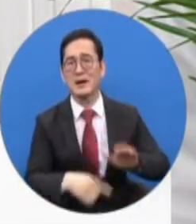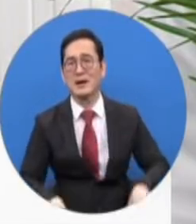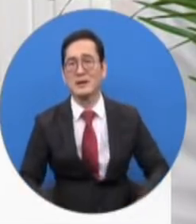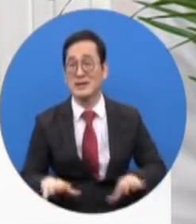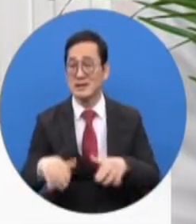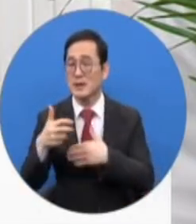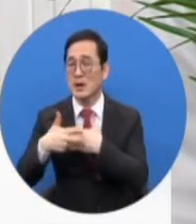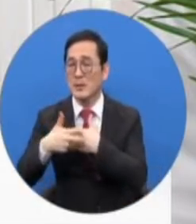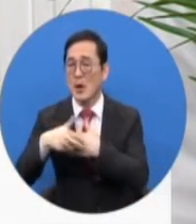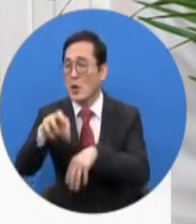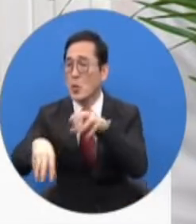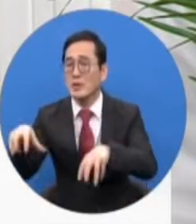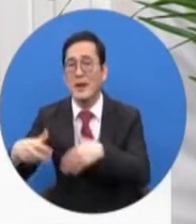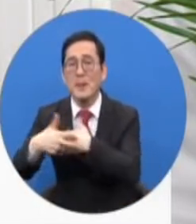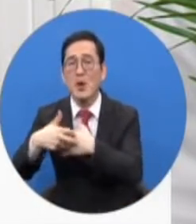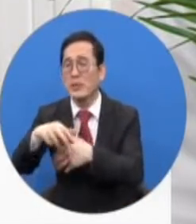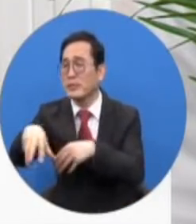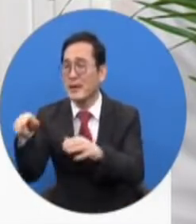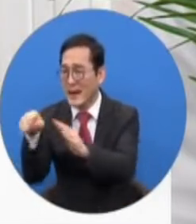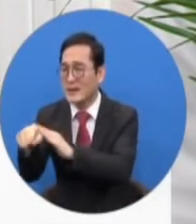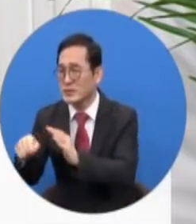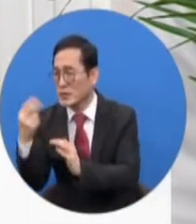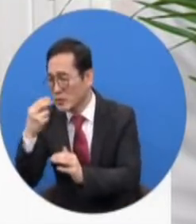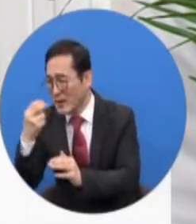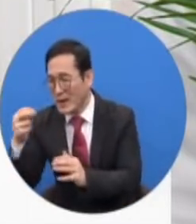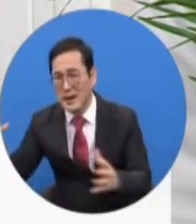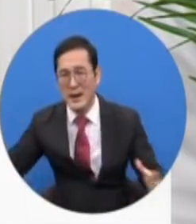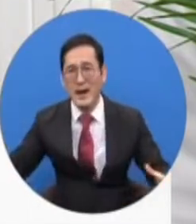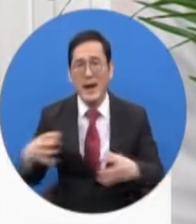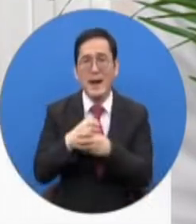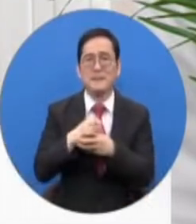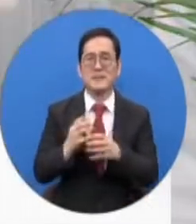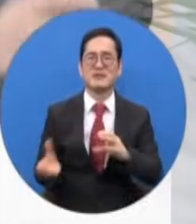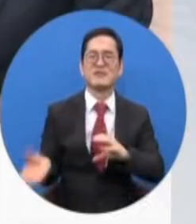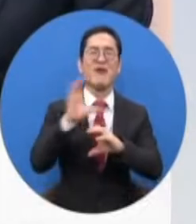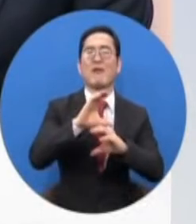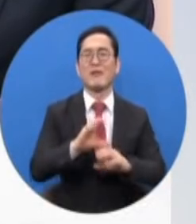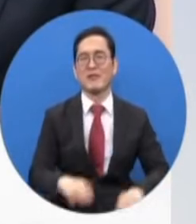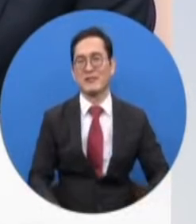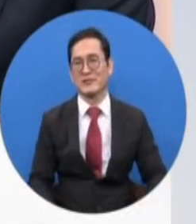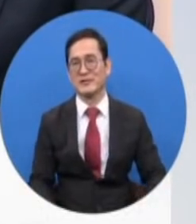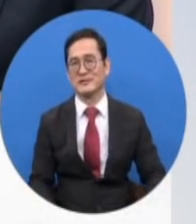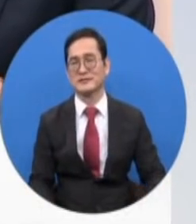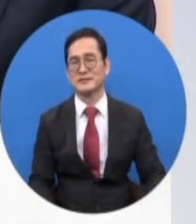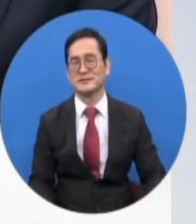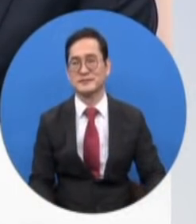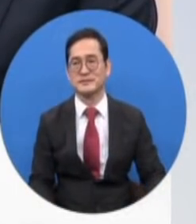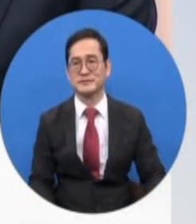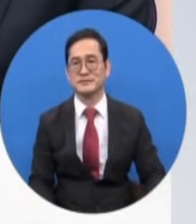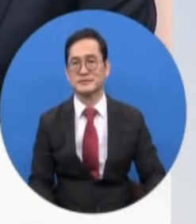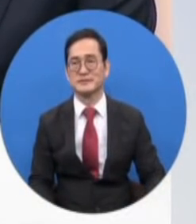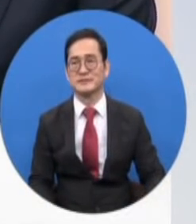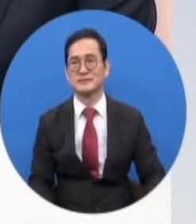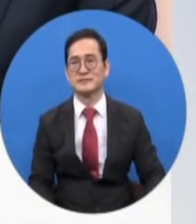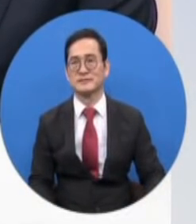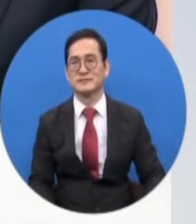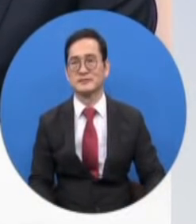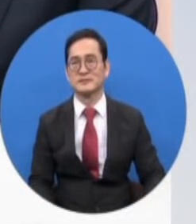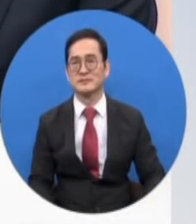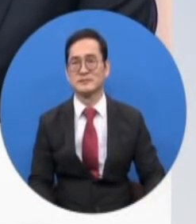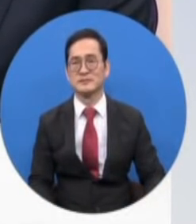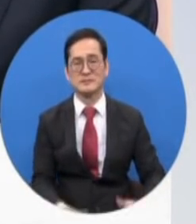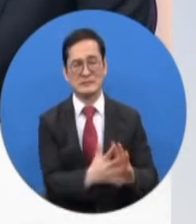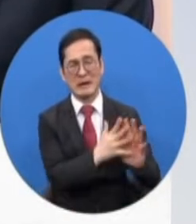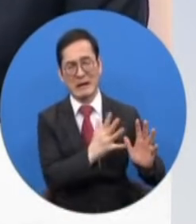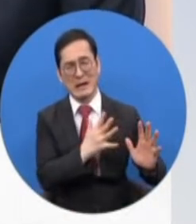그것까지는 이제 확진자를 보기 때문에 아마 그 결과를 취합하는 과정 속에서 그게 이제 이번 주부터 그렇게 한 거죠. 아마 그러다 보니까